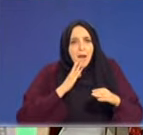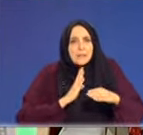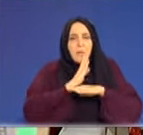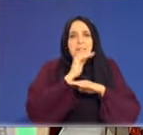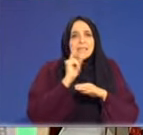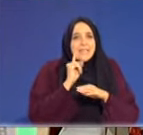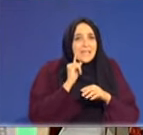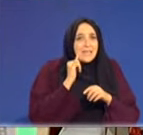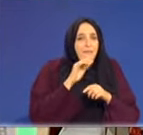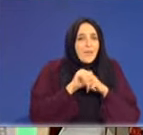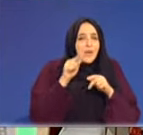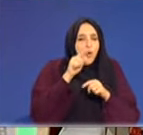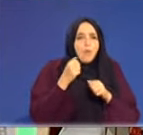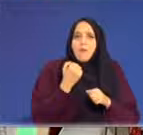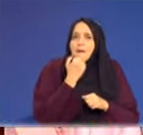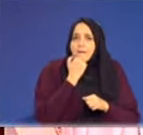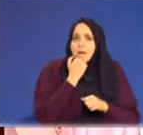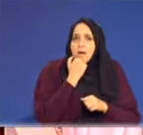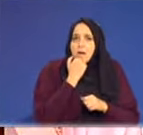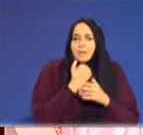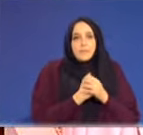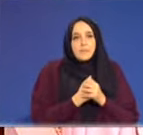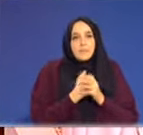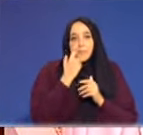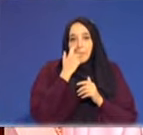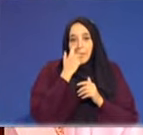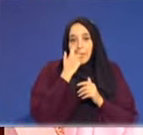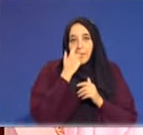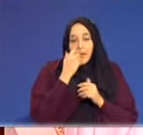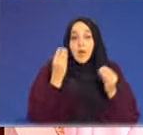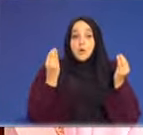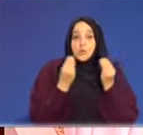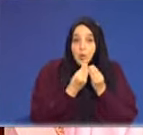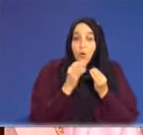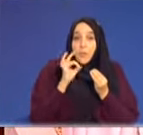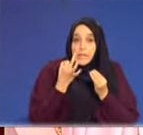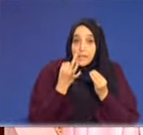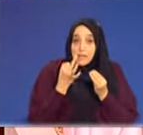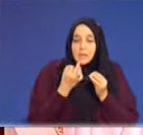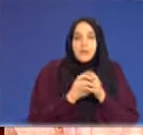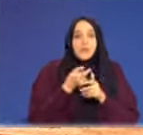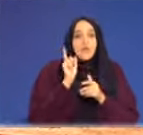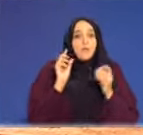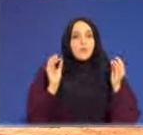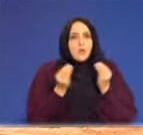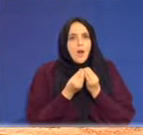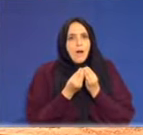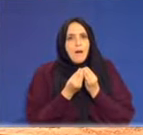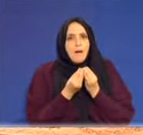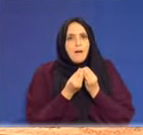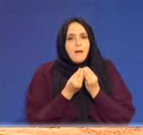حدود الله فأولئك هم الظالمون. نعم. الصلح، الحديث، الصلح جائز بين المسلمين إلا صلحا أحل حراما أو